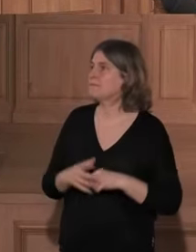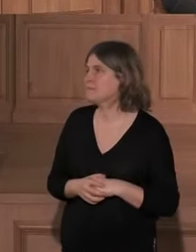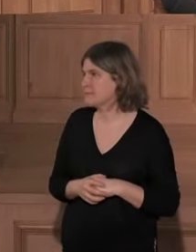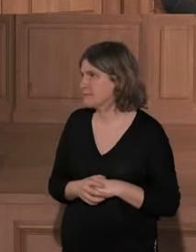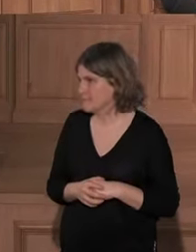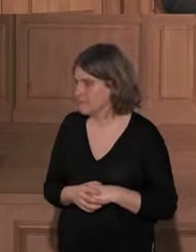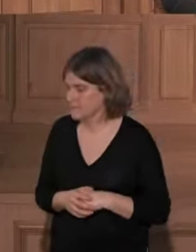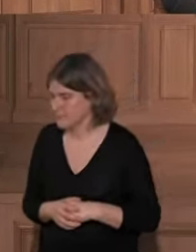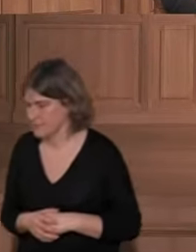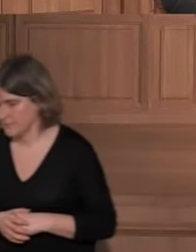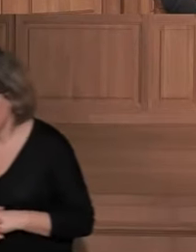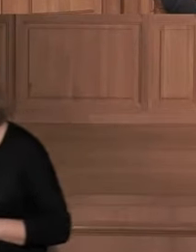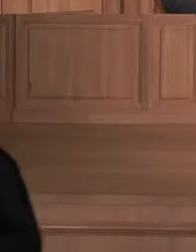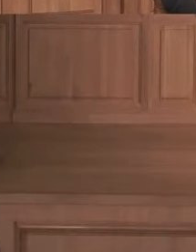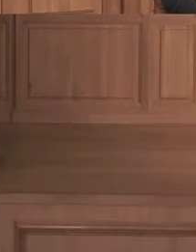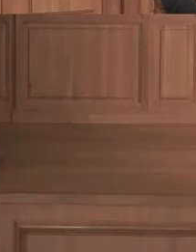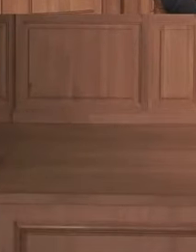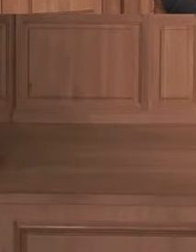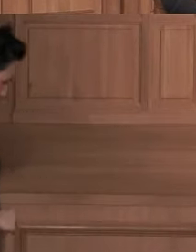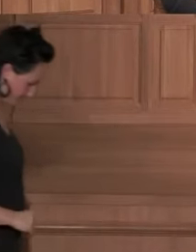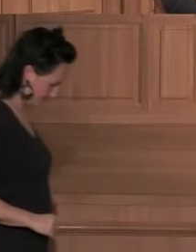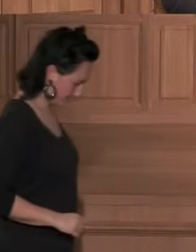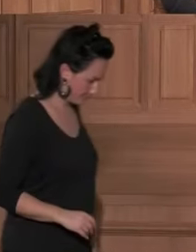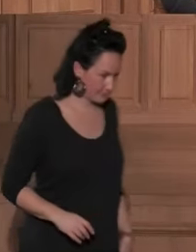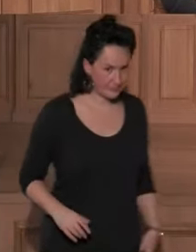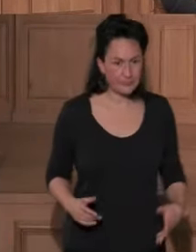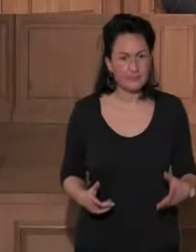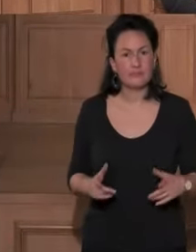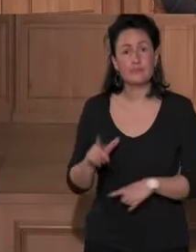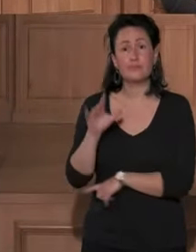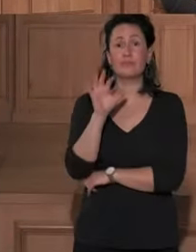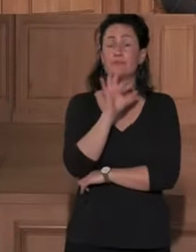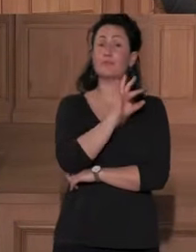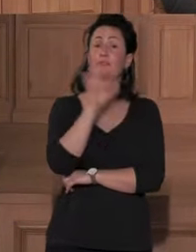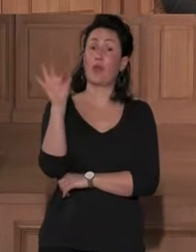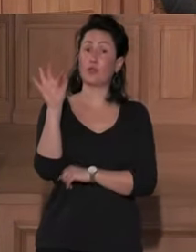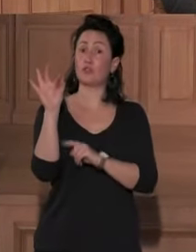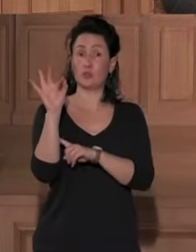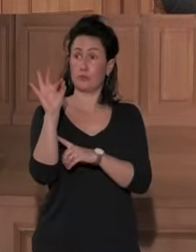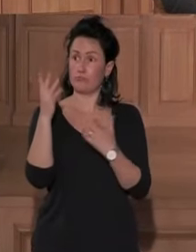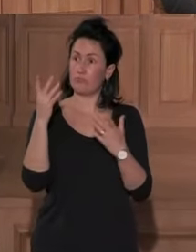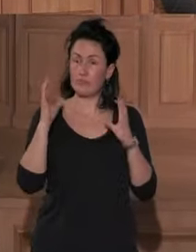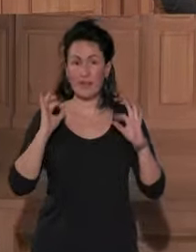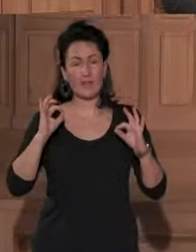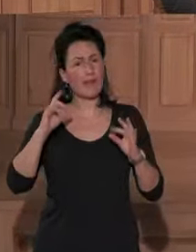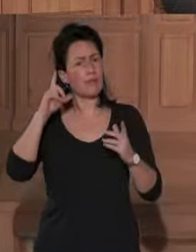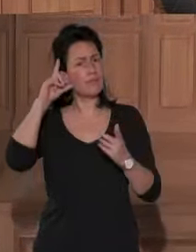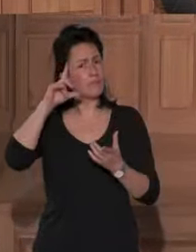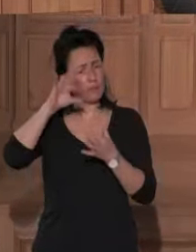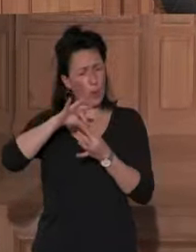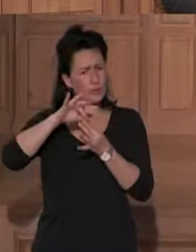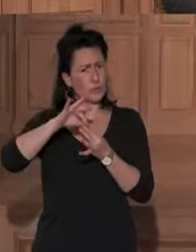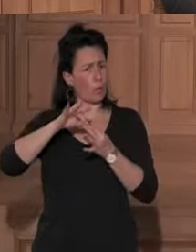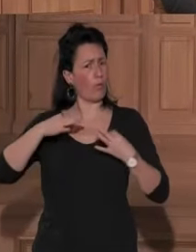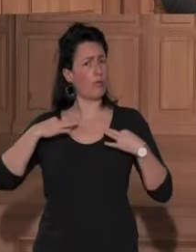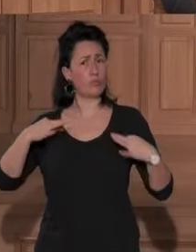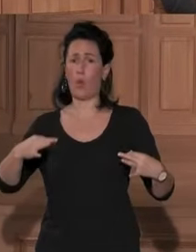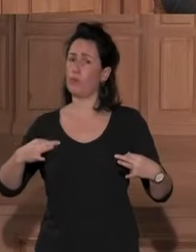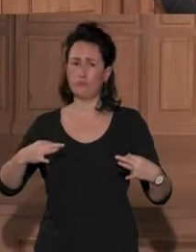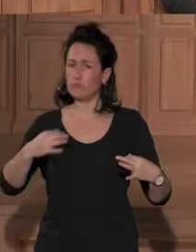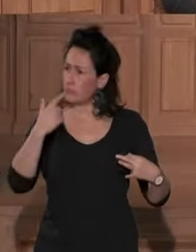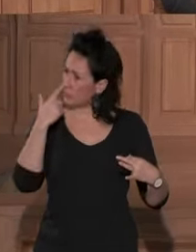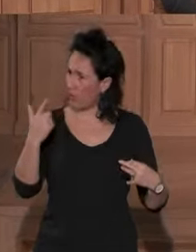le principe de laïcité en France, si je devrais trouver un endroit, au silence des justes, en tout cas, il est clair qu'il est respecté. Ouais. Tout,